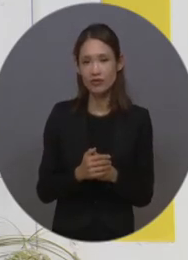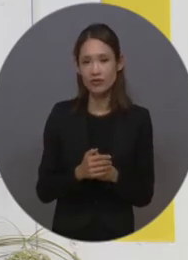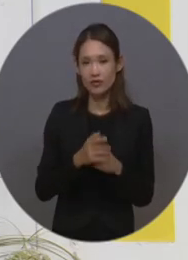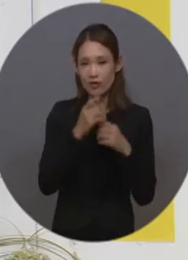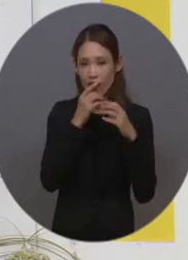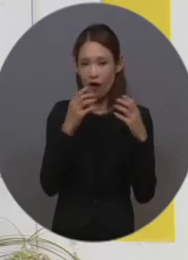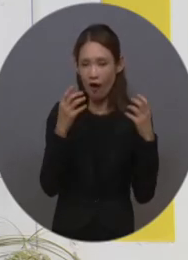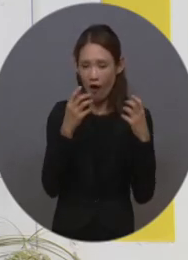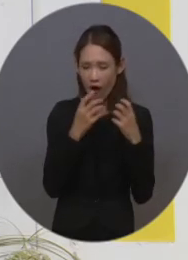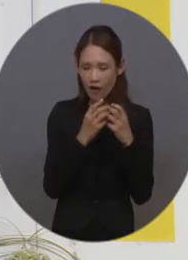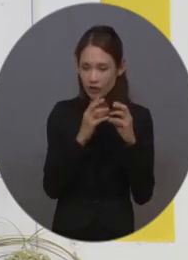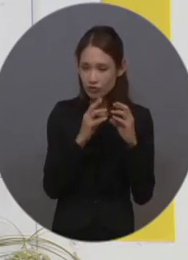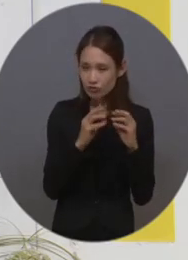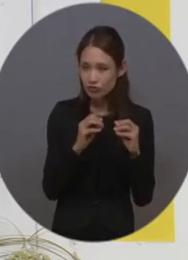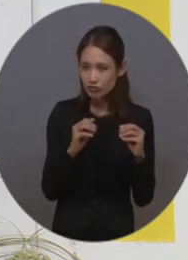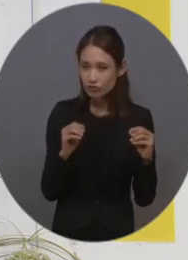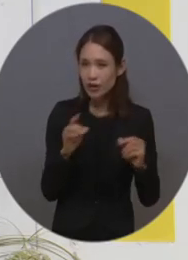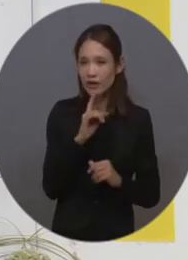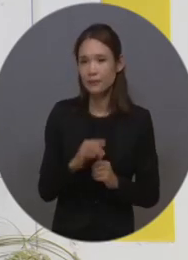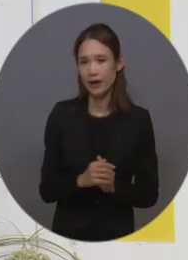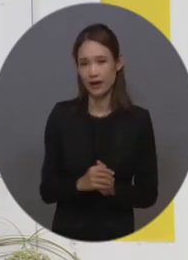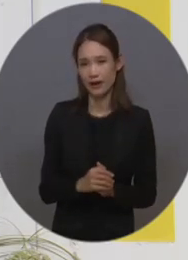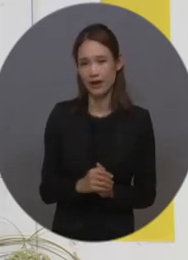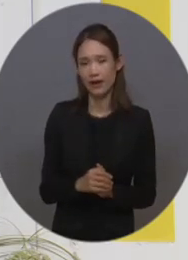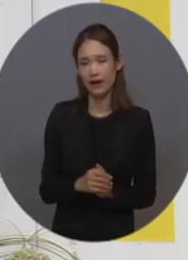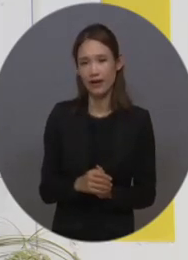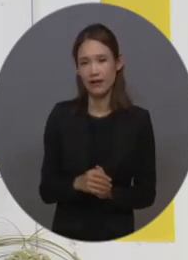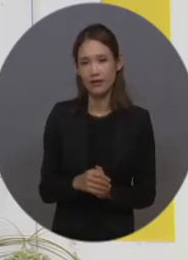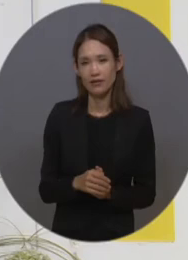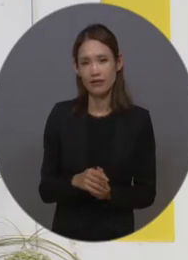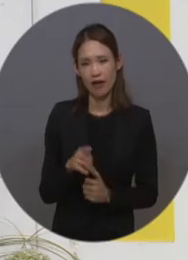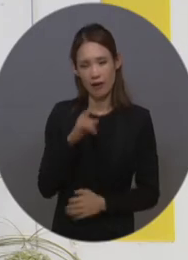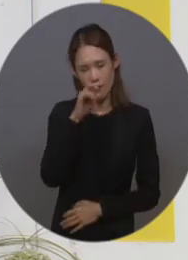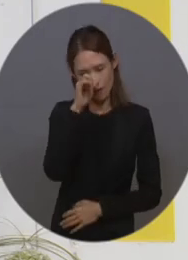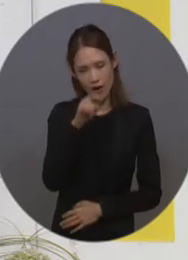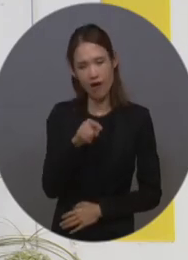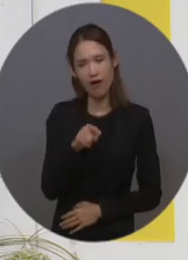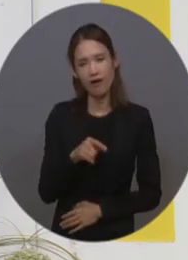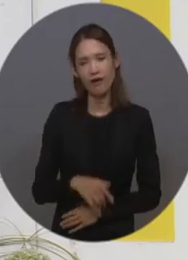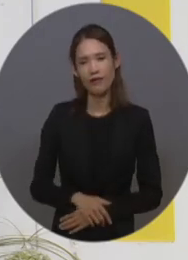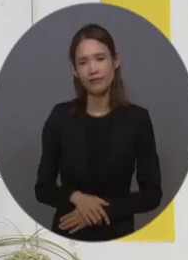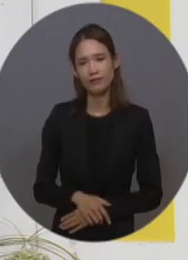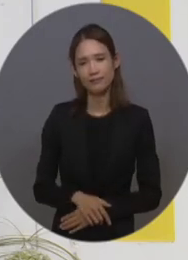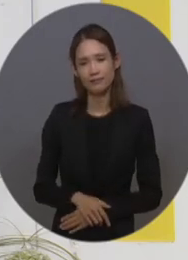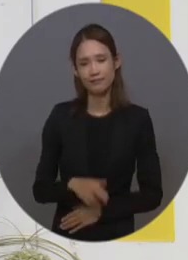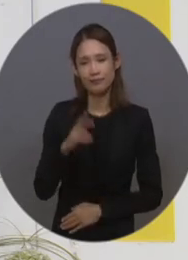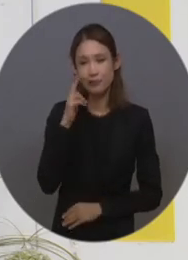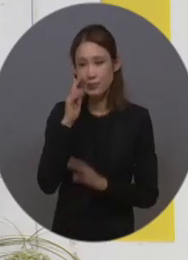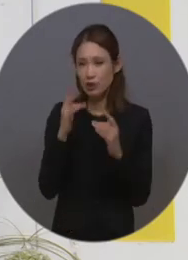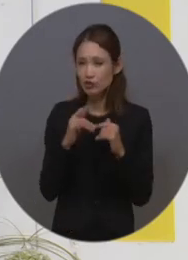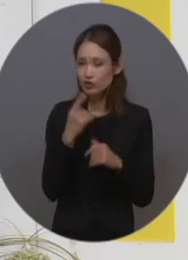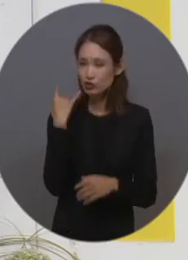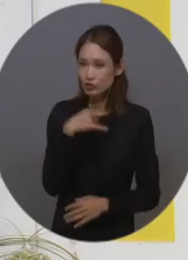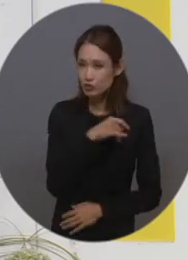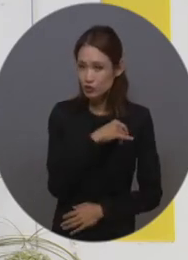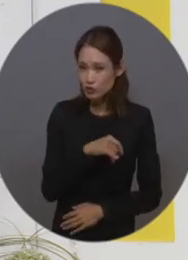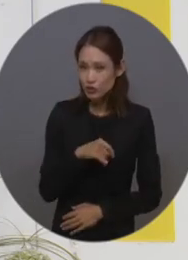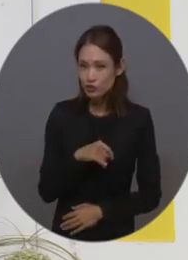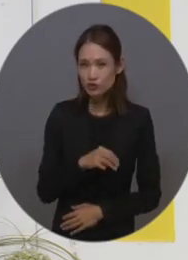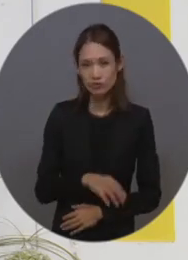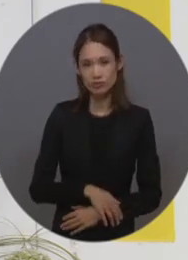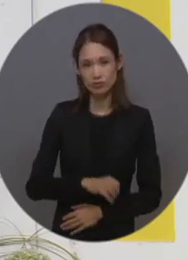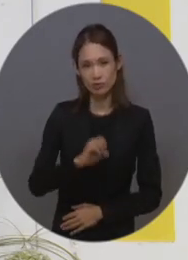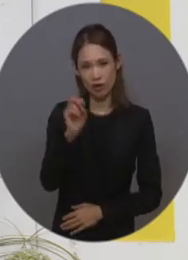거죠. 대탕트가. 네. 해빙이죠. 네. 그래서 제가 아 이거 좋은 거다. 그럼 미국과 중국이 이렇게 갑자기 어느